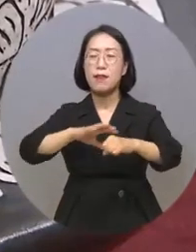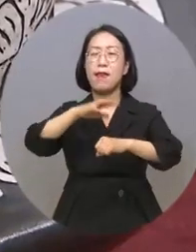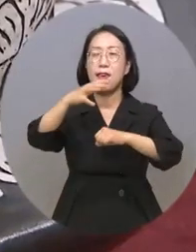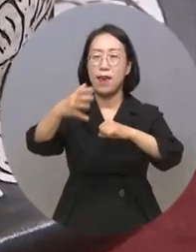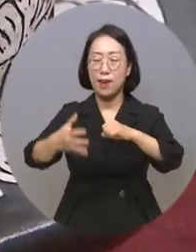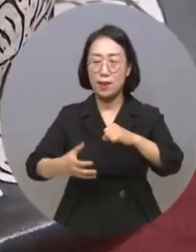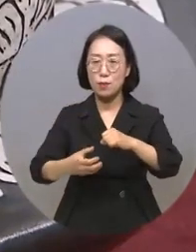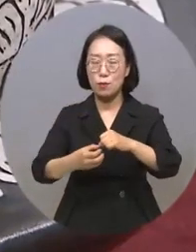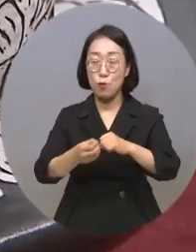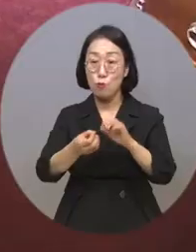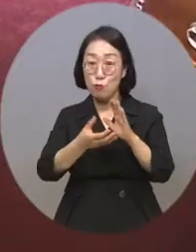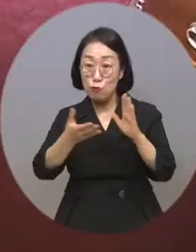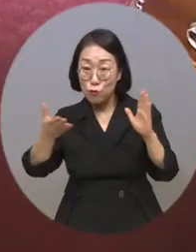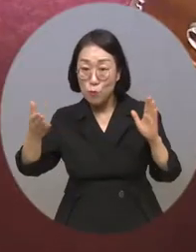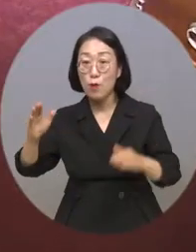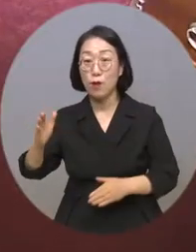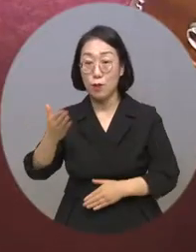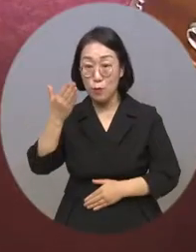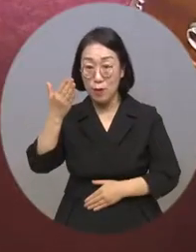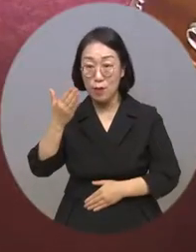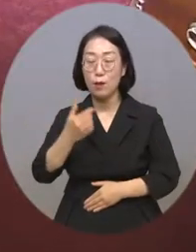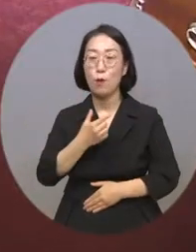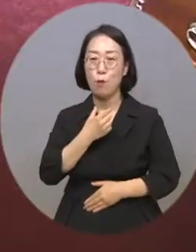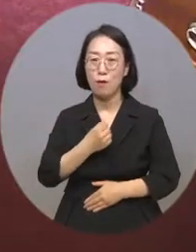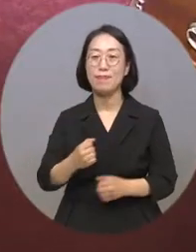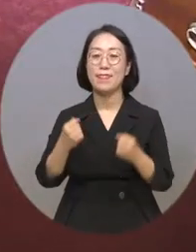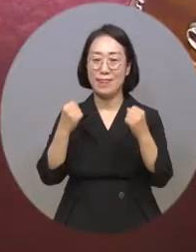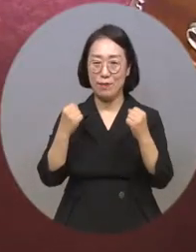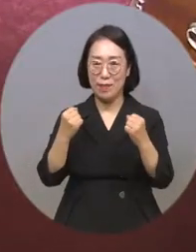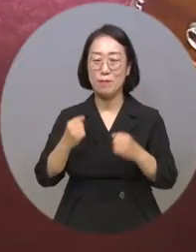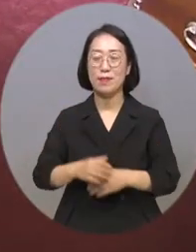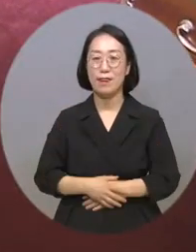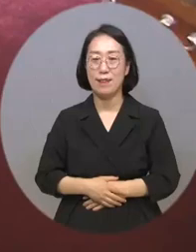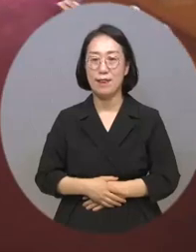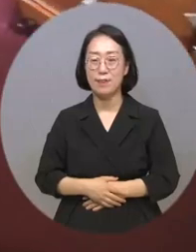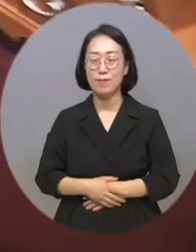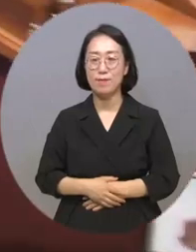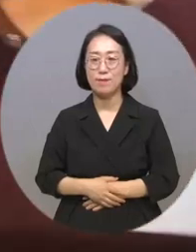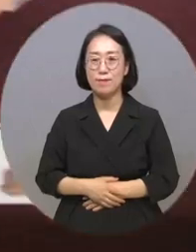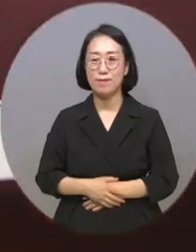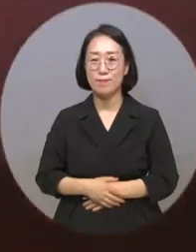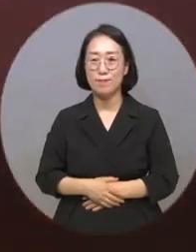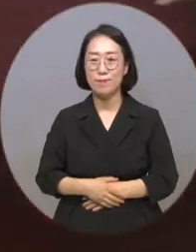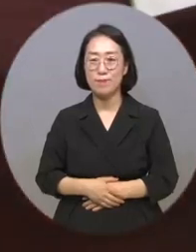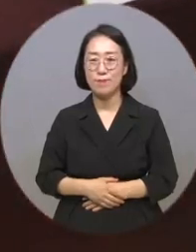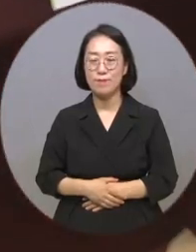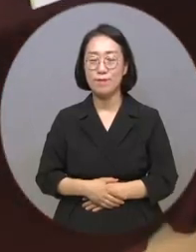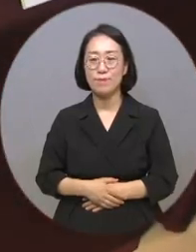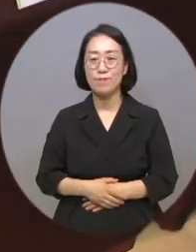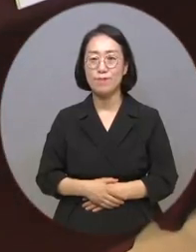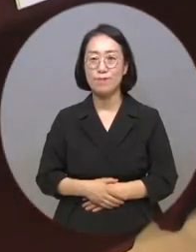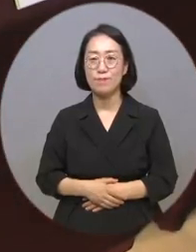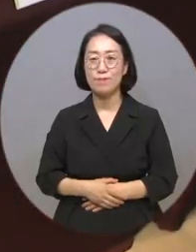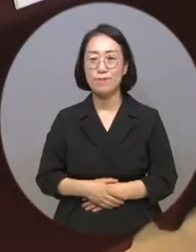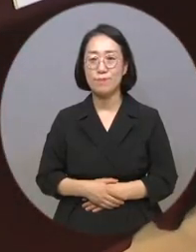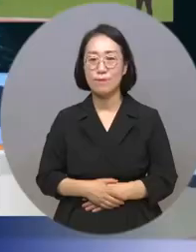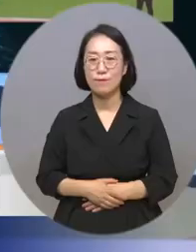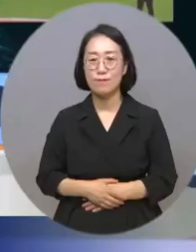세계적으로도 인정받는 공예인이 되기를 응원합니다. 복지TV 전북방송 장유진입니다.